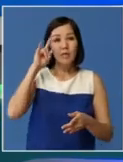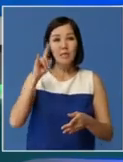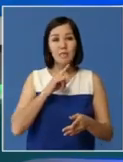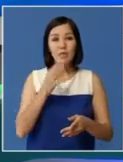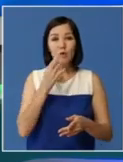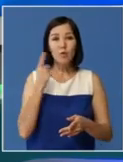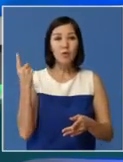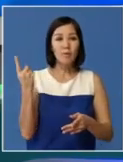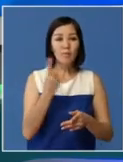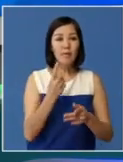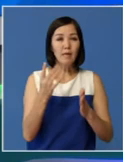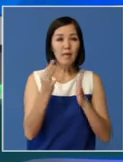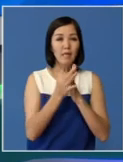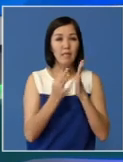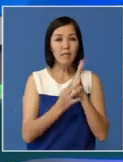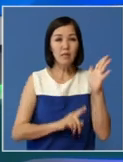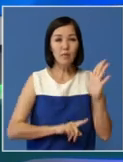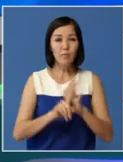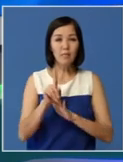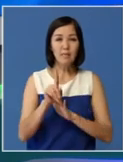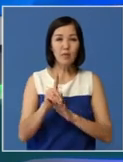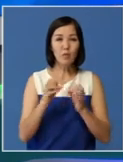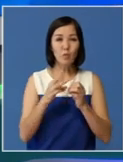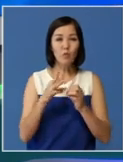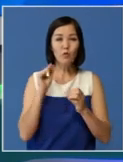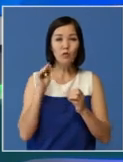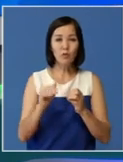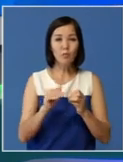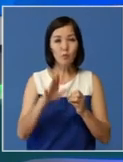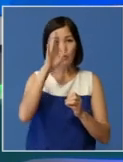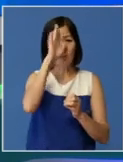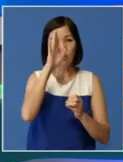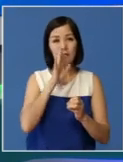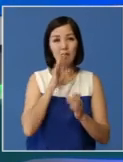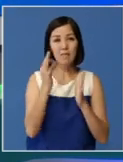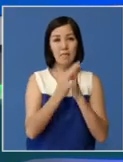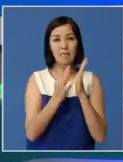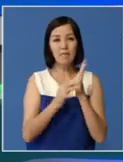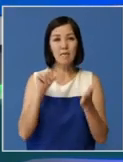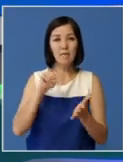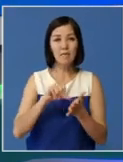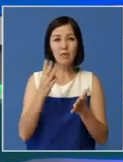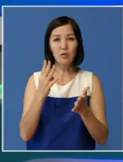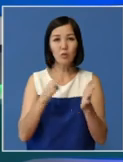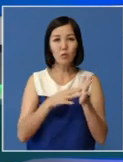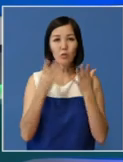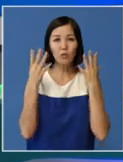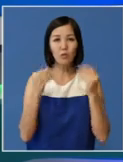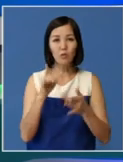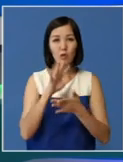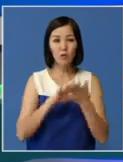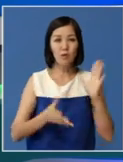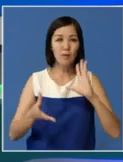бірыңғай тестілеу басталды. Бірінші лекте 13 мың оқушы тест тапсырды. Жалпы тестілеу 9 күнге созылады. Осы күндері